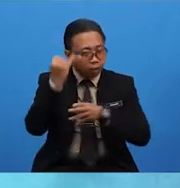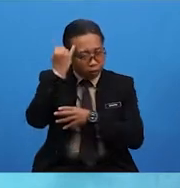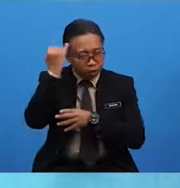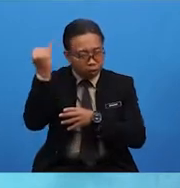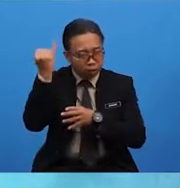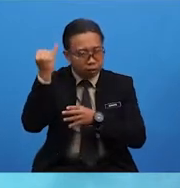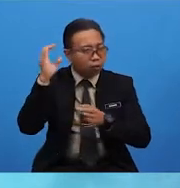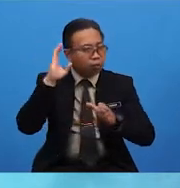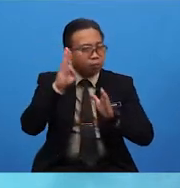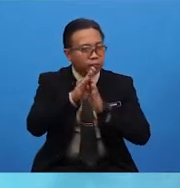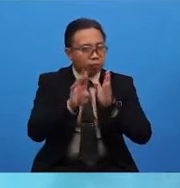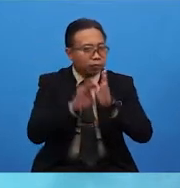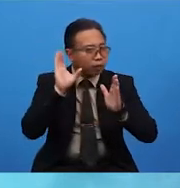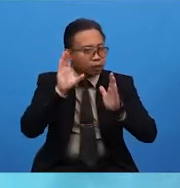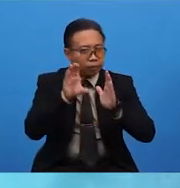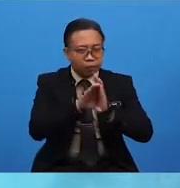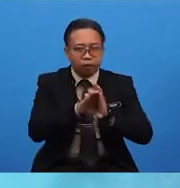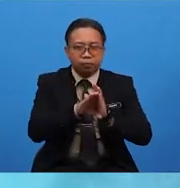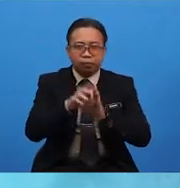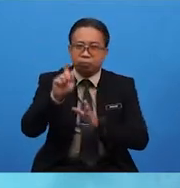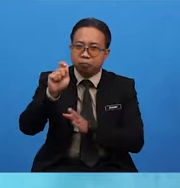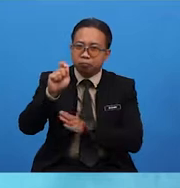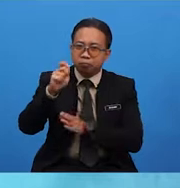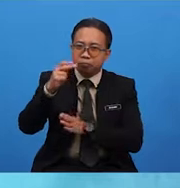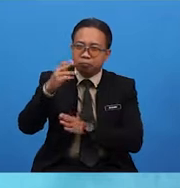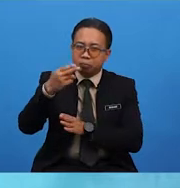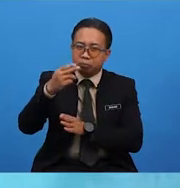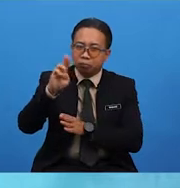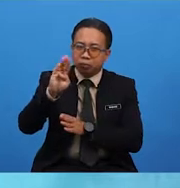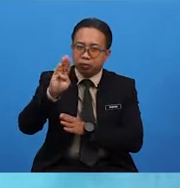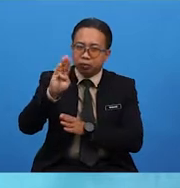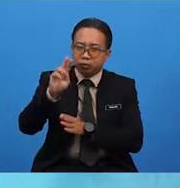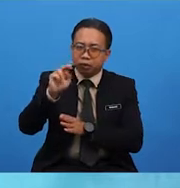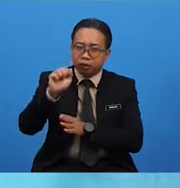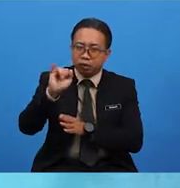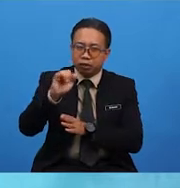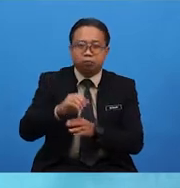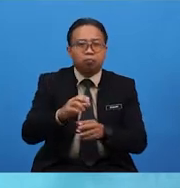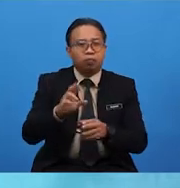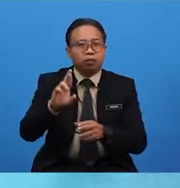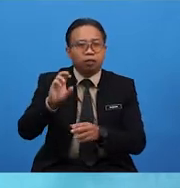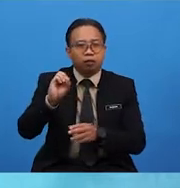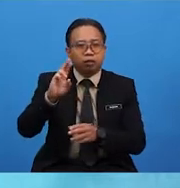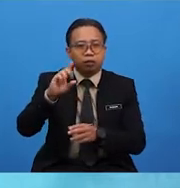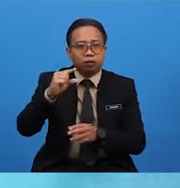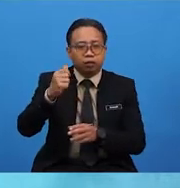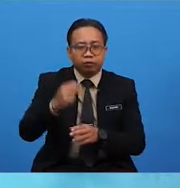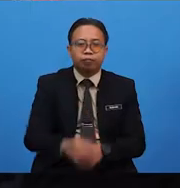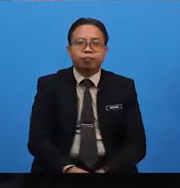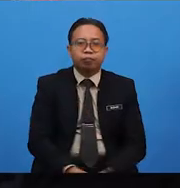gambar melibatkan proses tamnel draft komprehensif